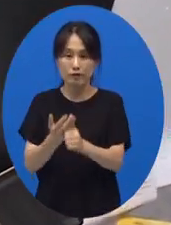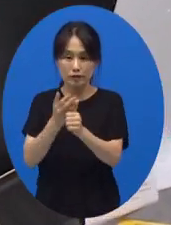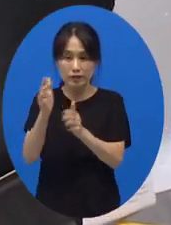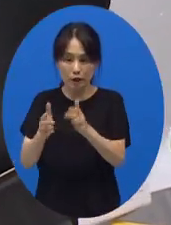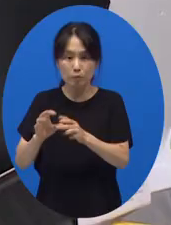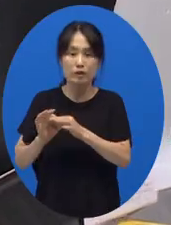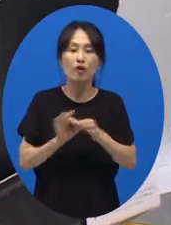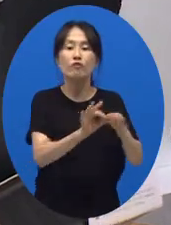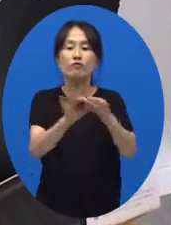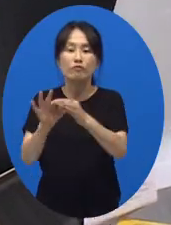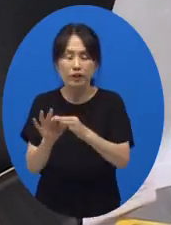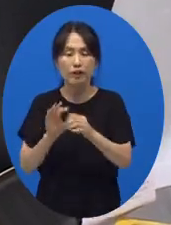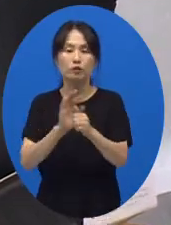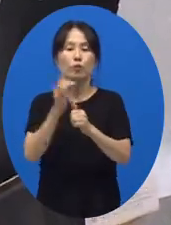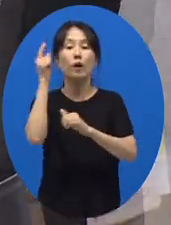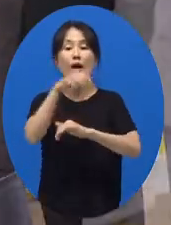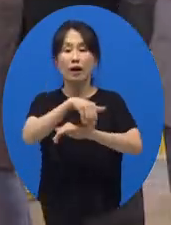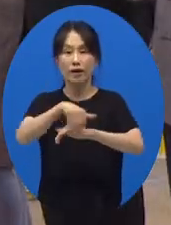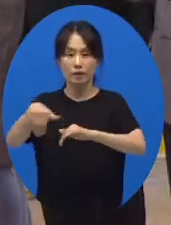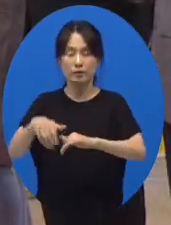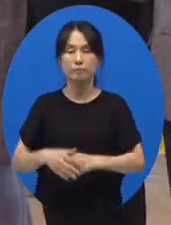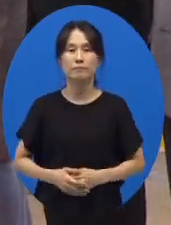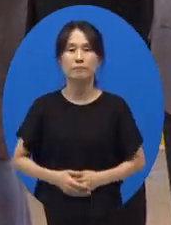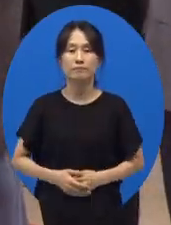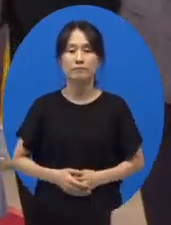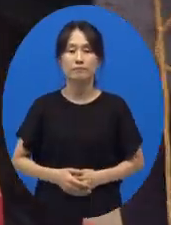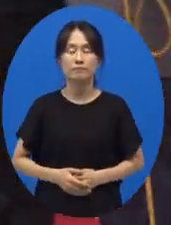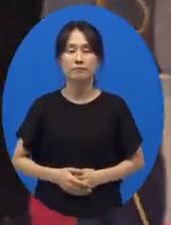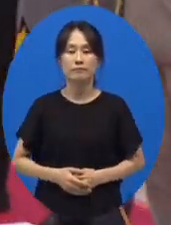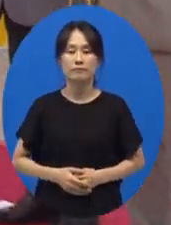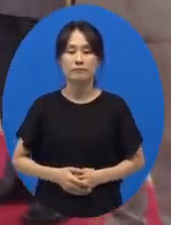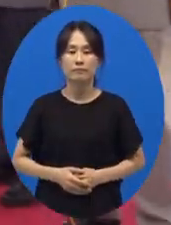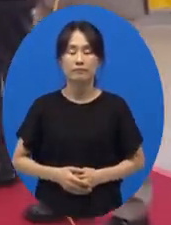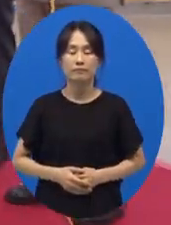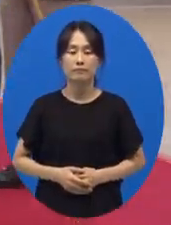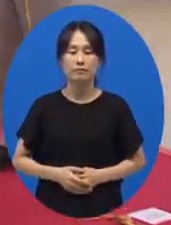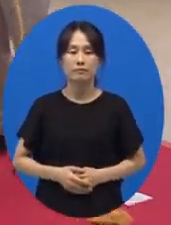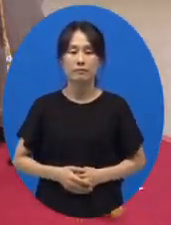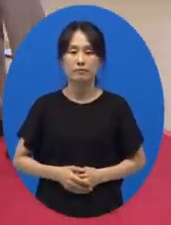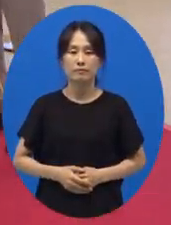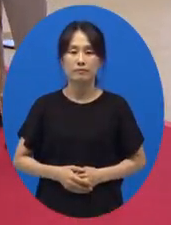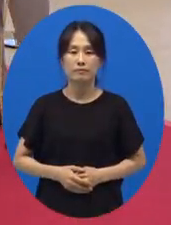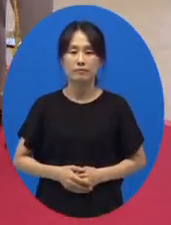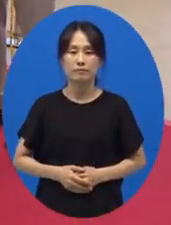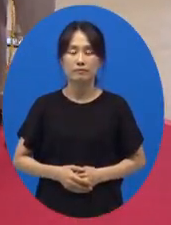사업 등과 연계 지원할 방침입니다. 경기 GTV 표창순입니다.